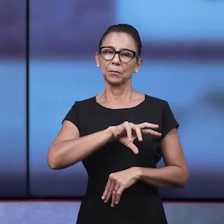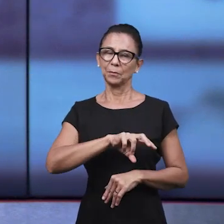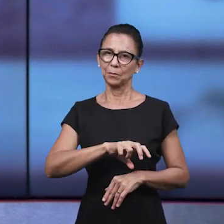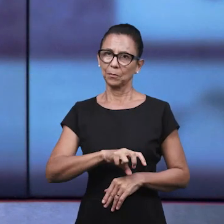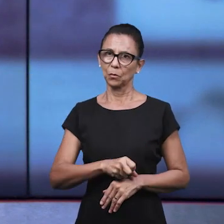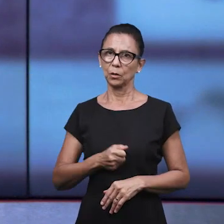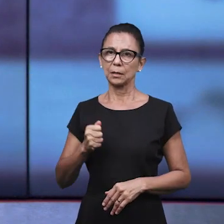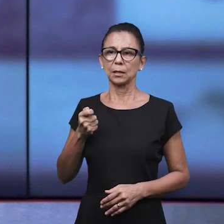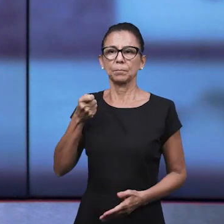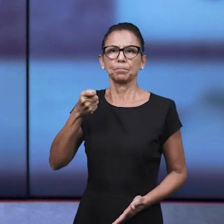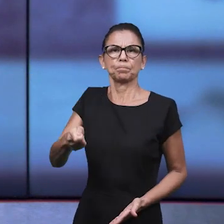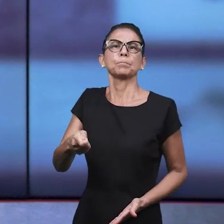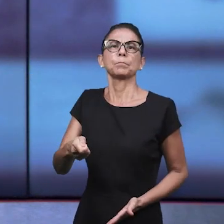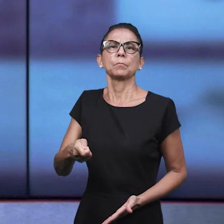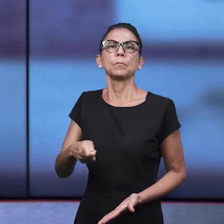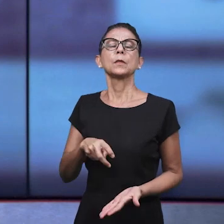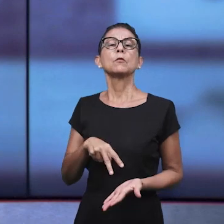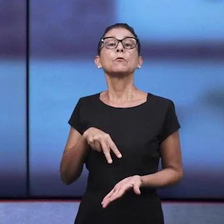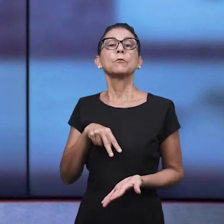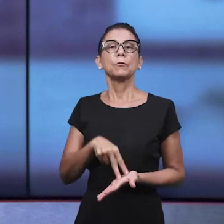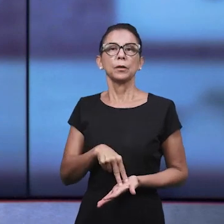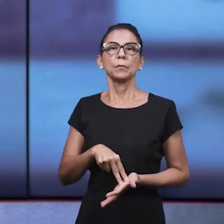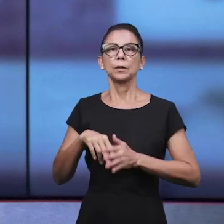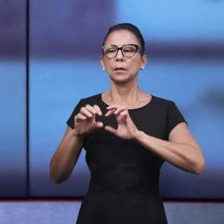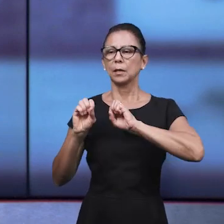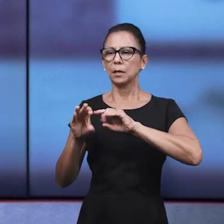Et avec amour et